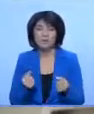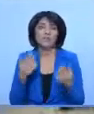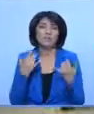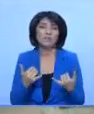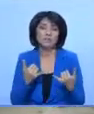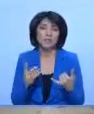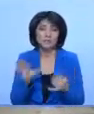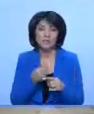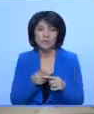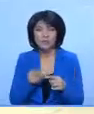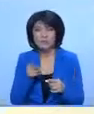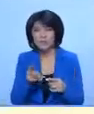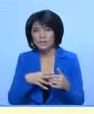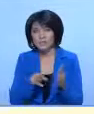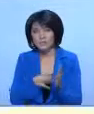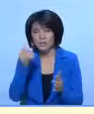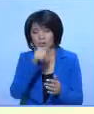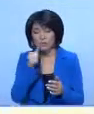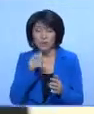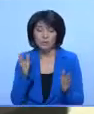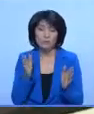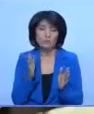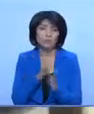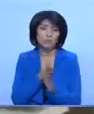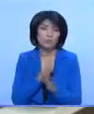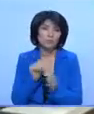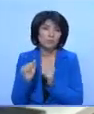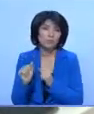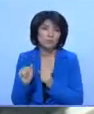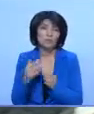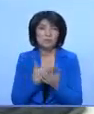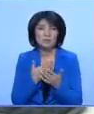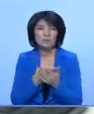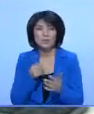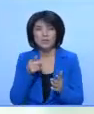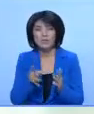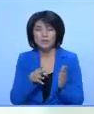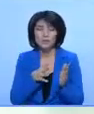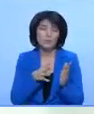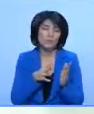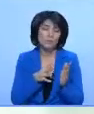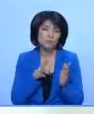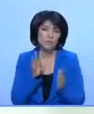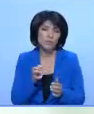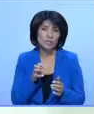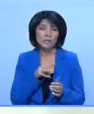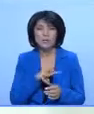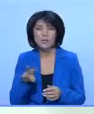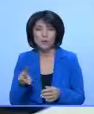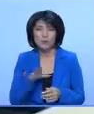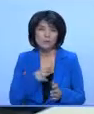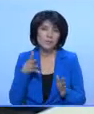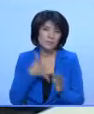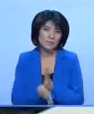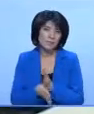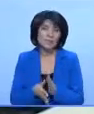кәсіпорын 2019 жылы табиғатты қорғауға 605,4 миллион теңге жұмсаған. Ал соңғы 5 жылда бұл салаға